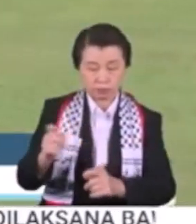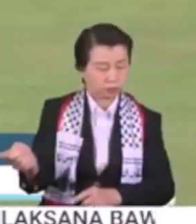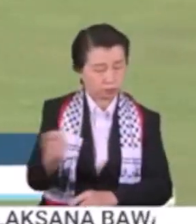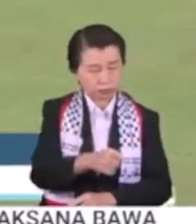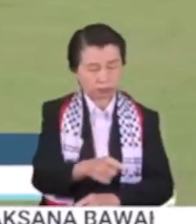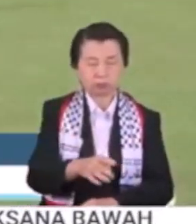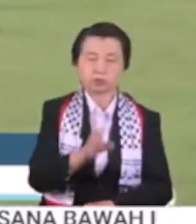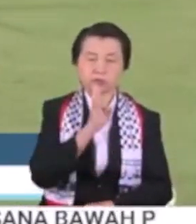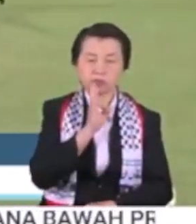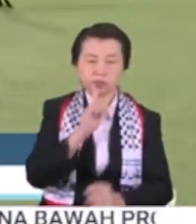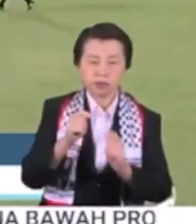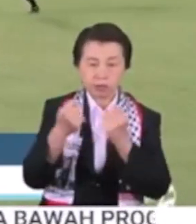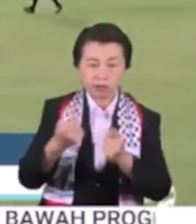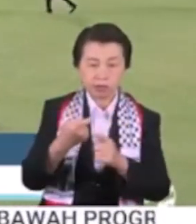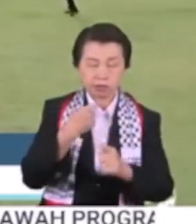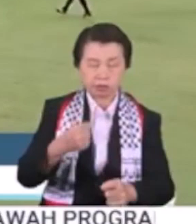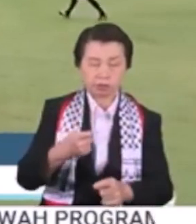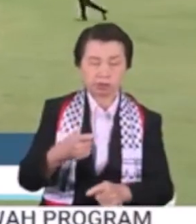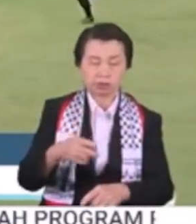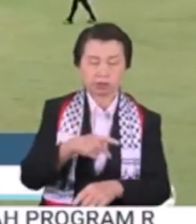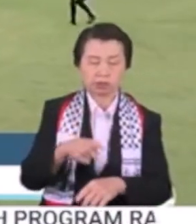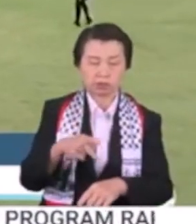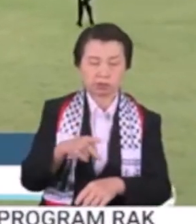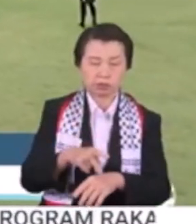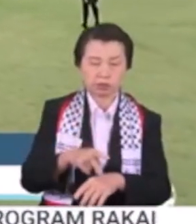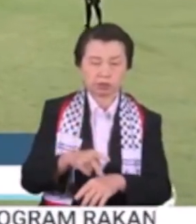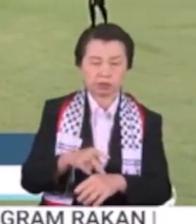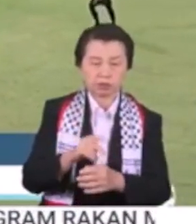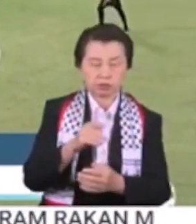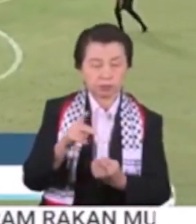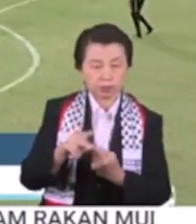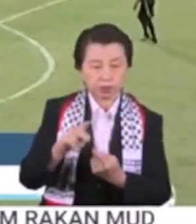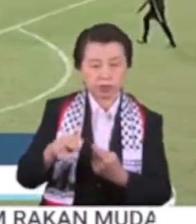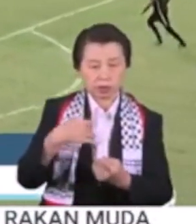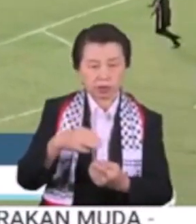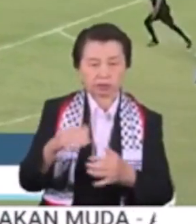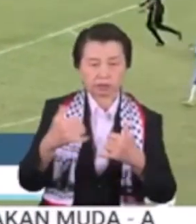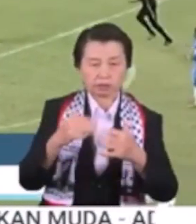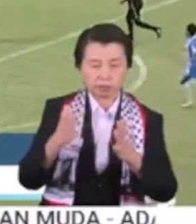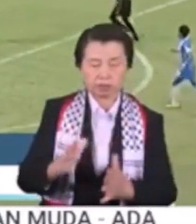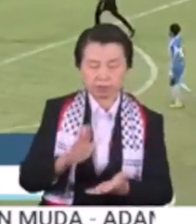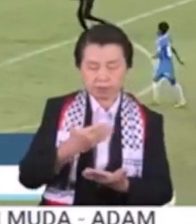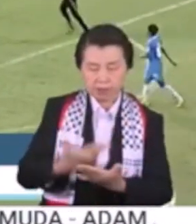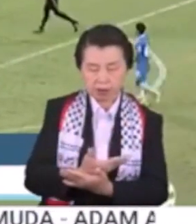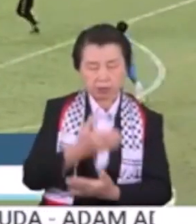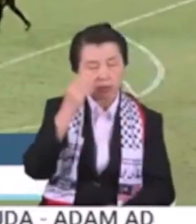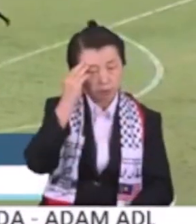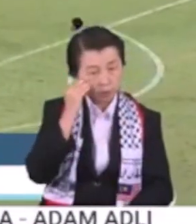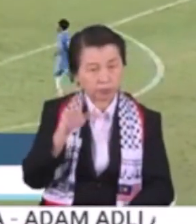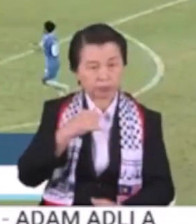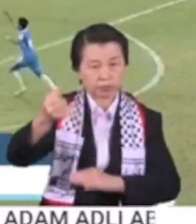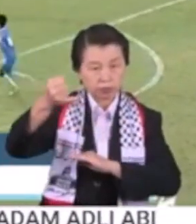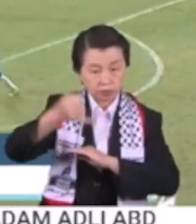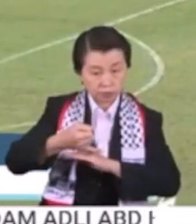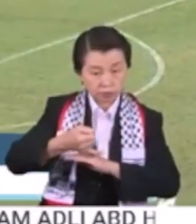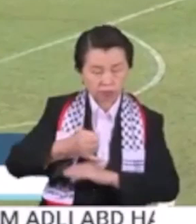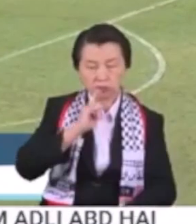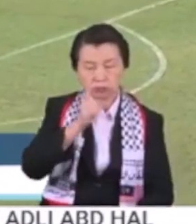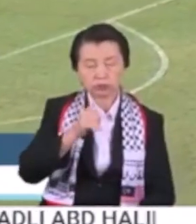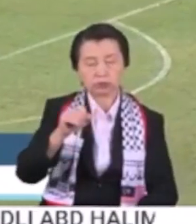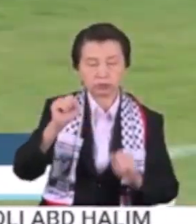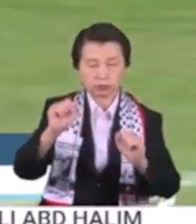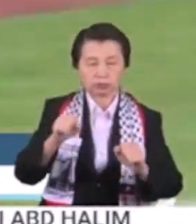diperlukan. Ditambah pula, pasukan dari Pulau Mutiara itu mempunyai gabungan pemain baharu berpengalaman dan import yang